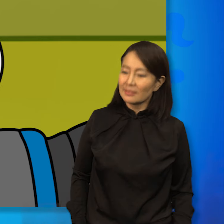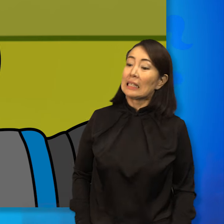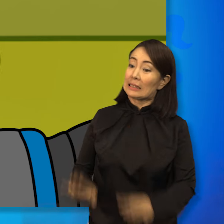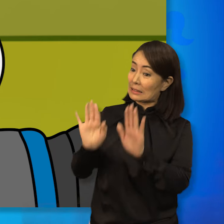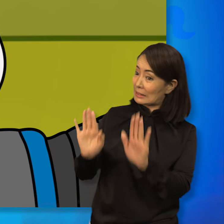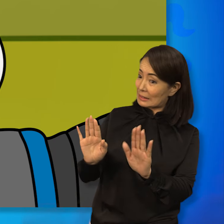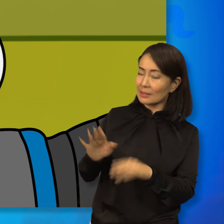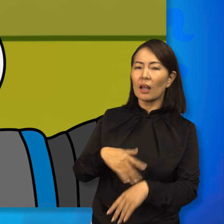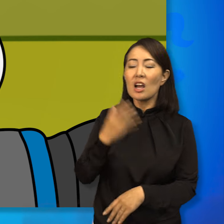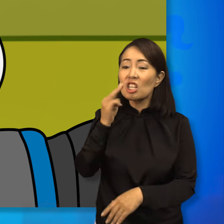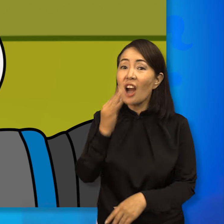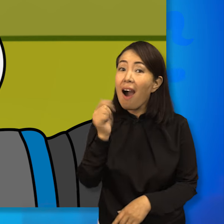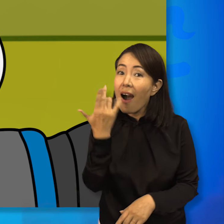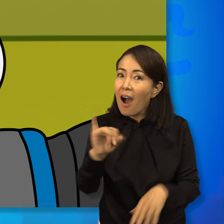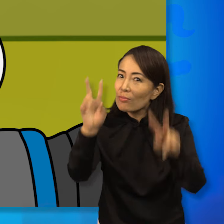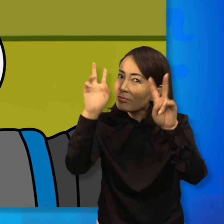Чё?